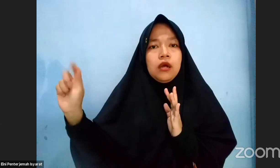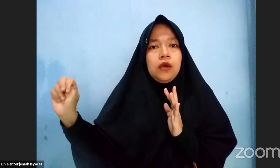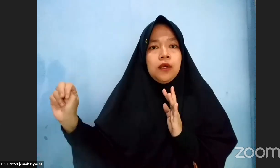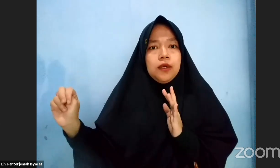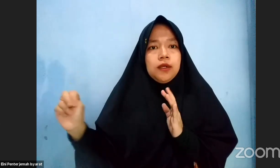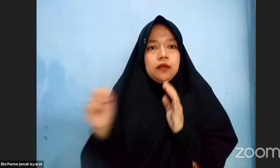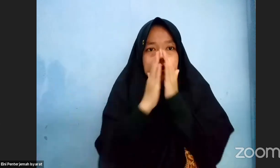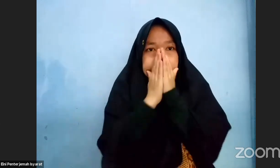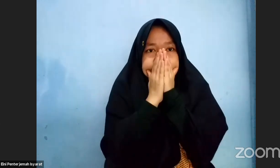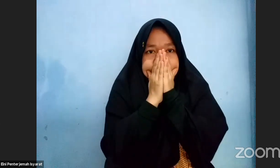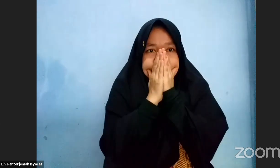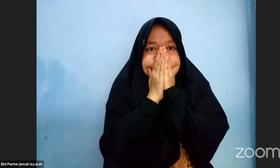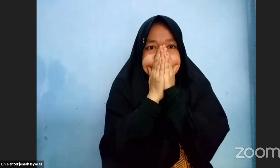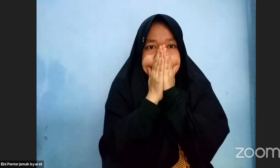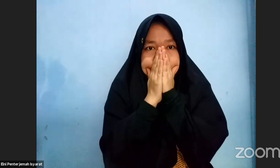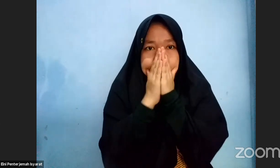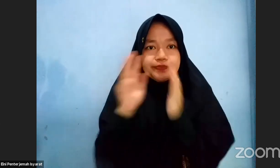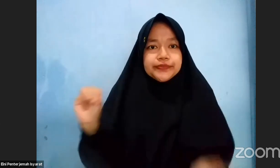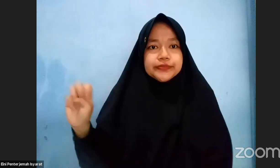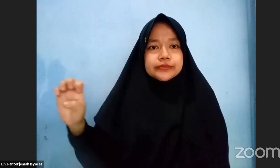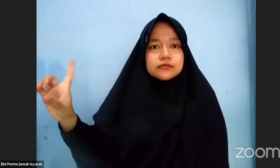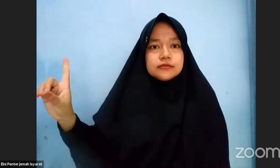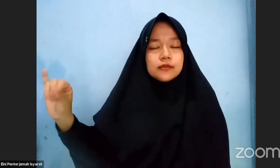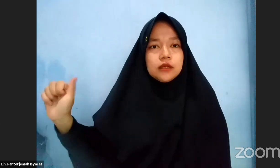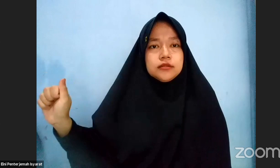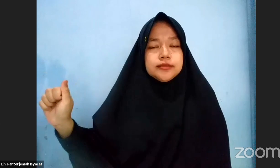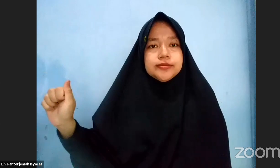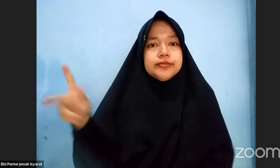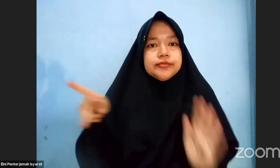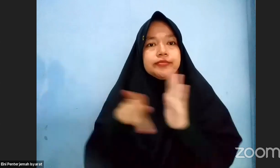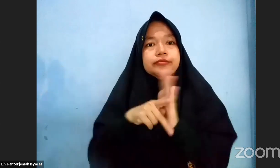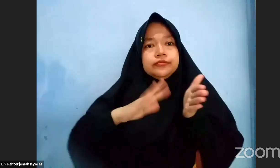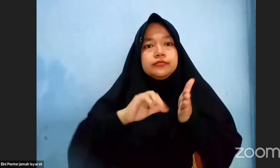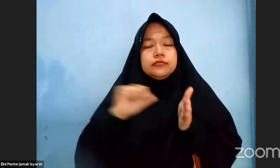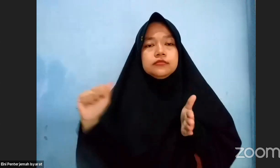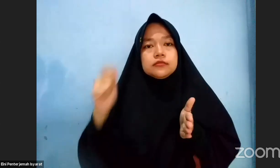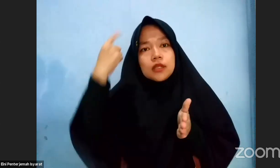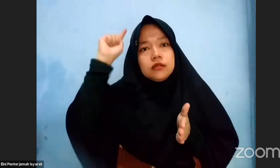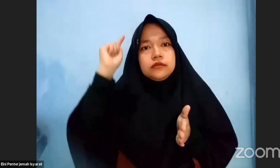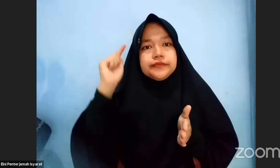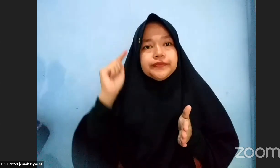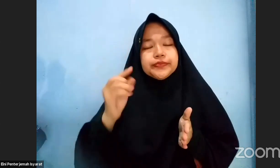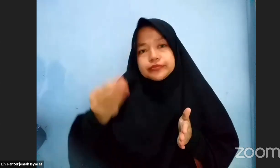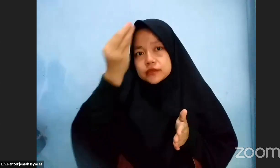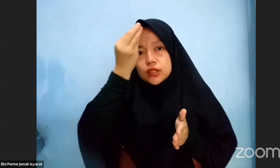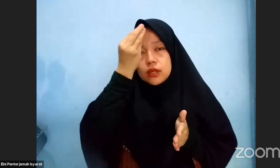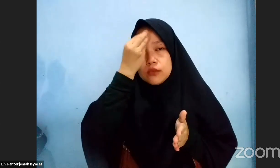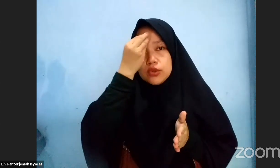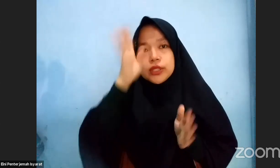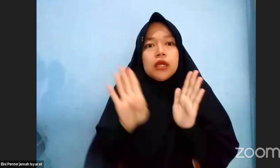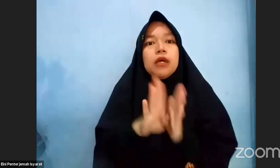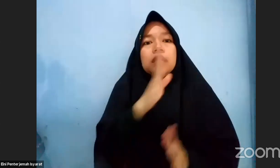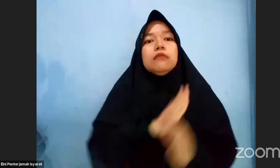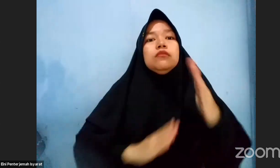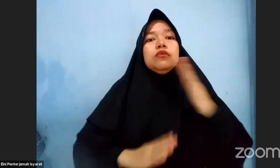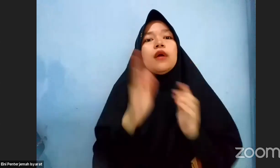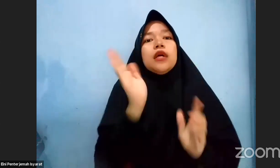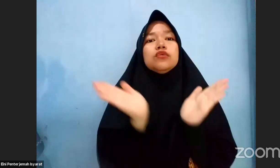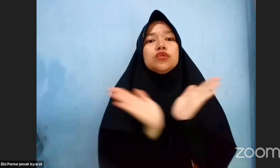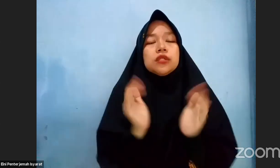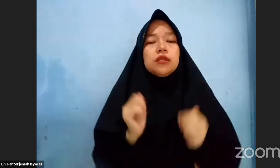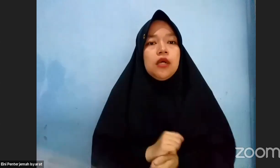kemarin ya saya sudah ngambil data ke pusdatin ke pusat data ternyata kan memang ada sekitar hampir tujuh